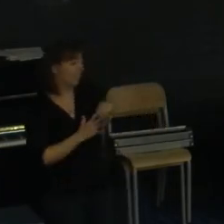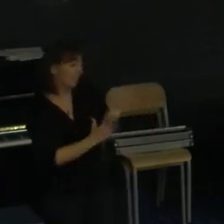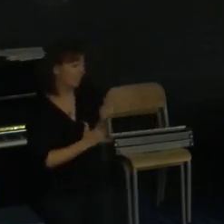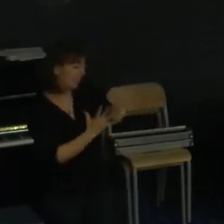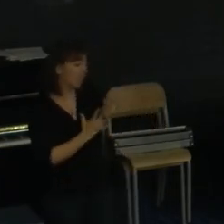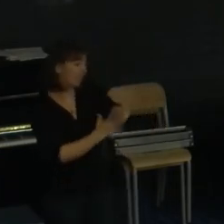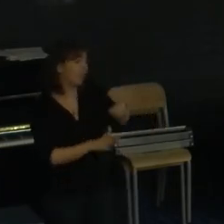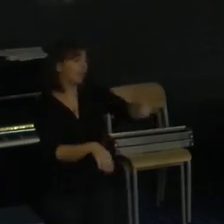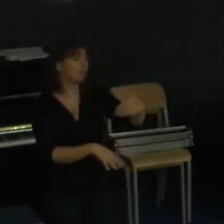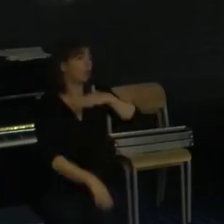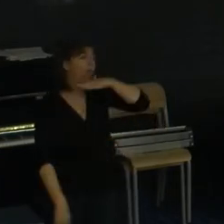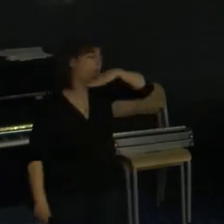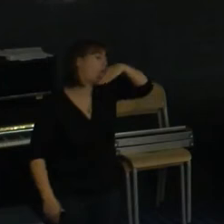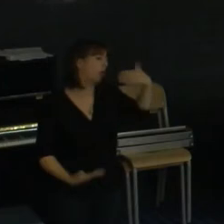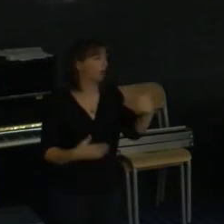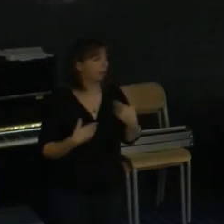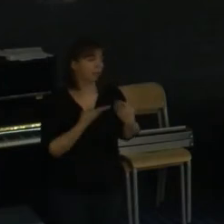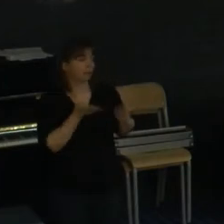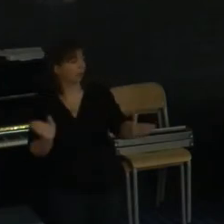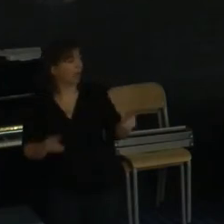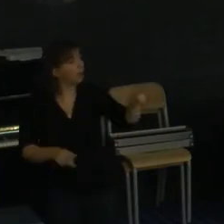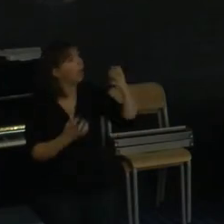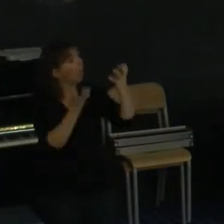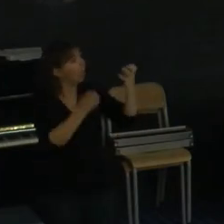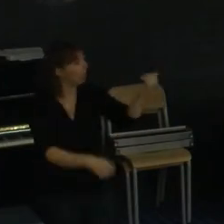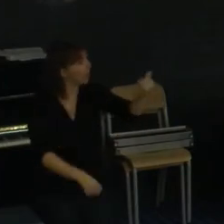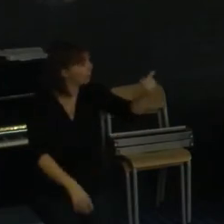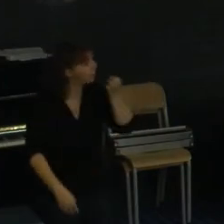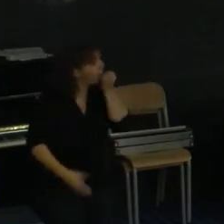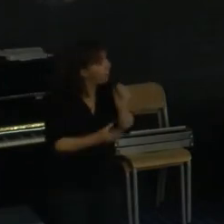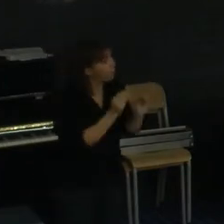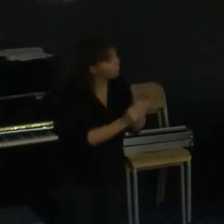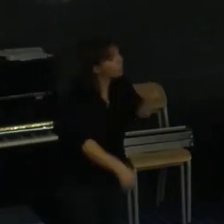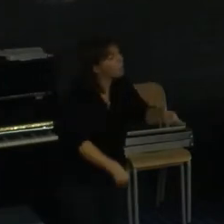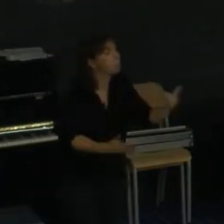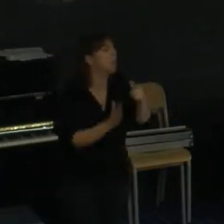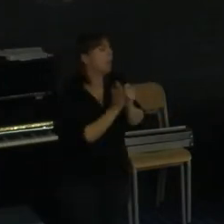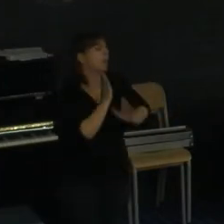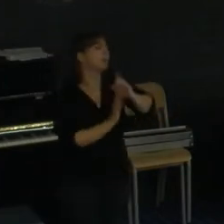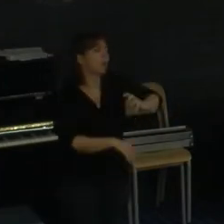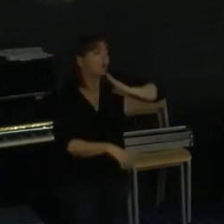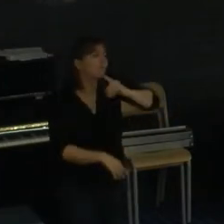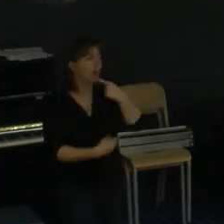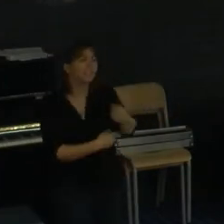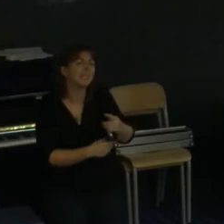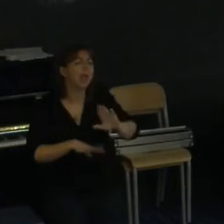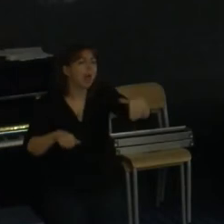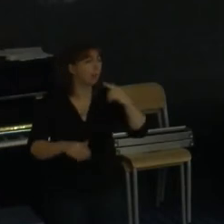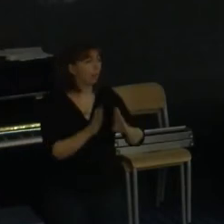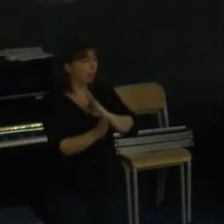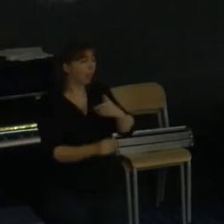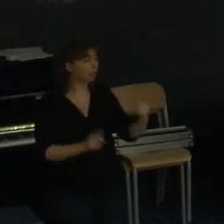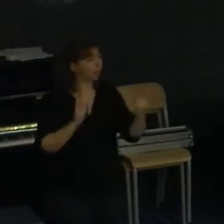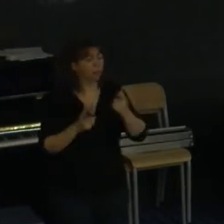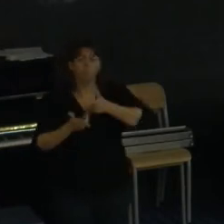bon. J'ai autre chose à faire. Non, c'est un très bon produit, c'est simplement que quand j'étais à une conférence, la majorité des gens venaient directement me demander, j'étais